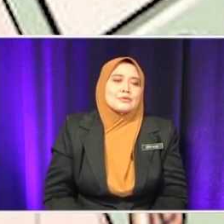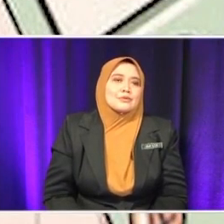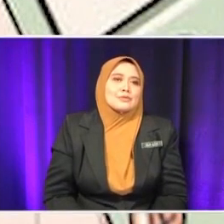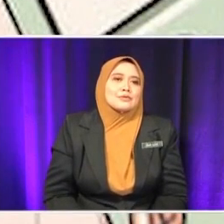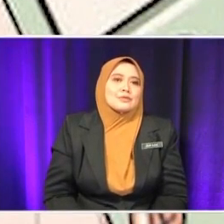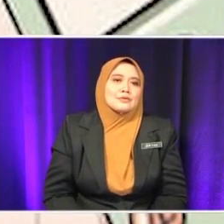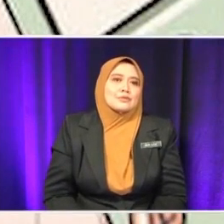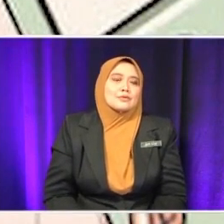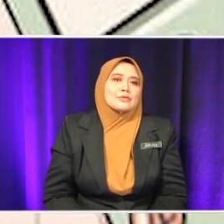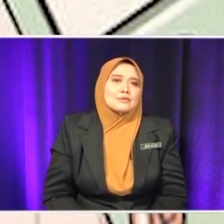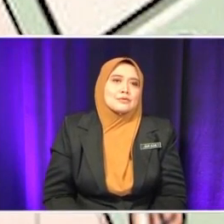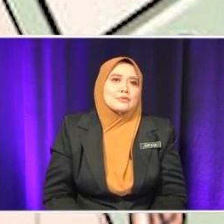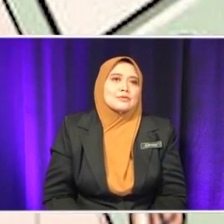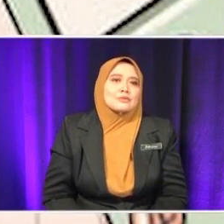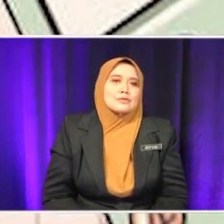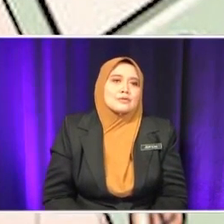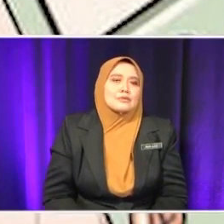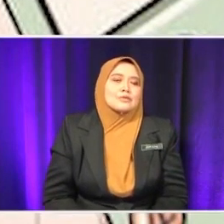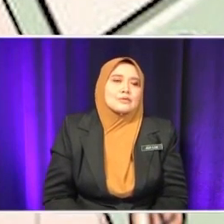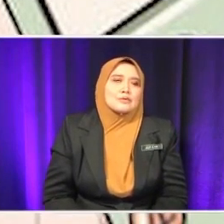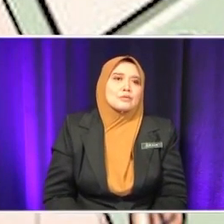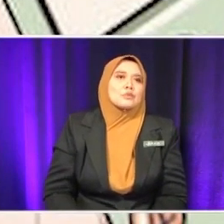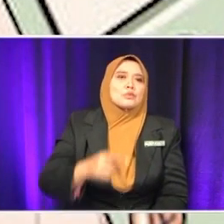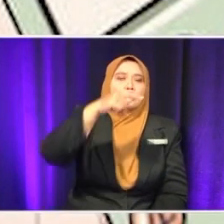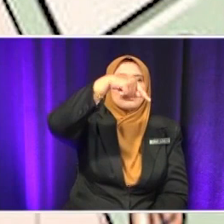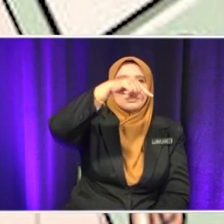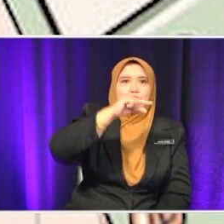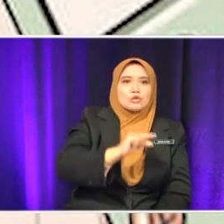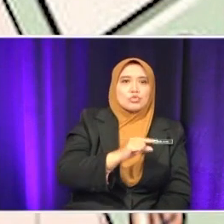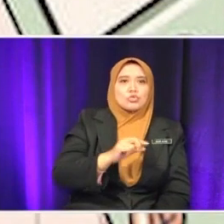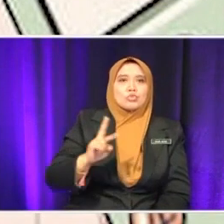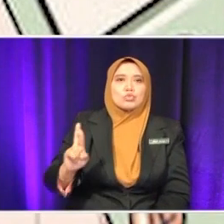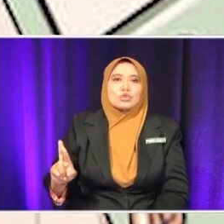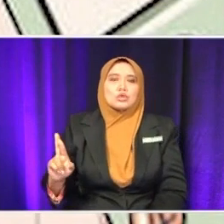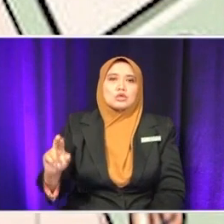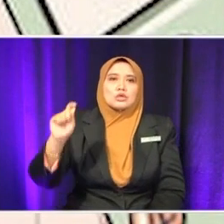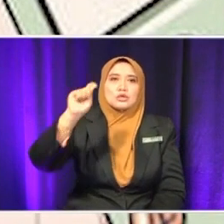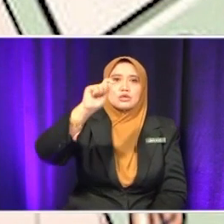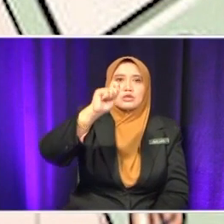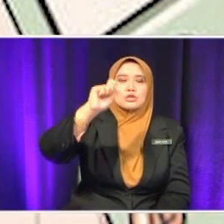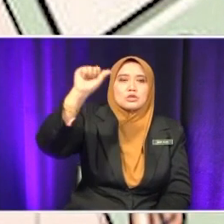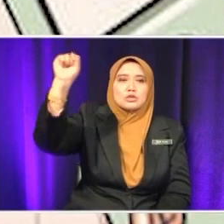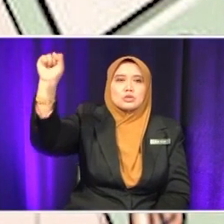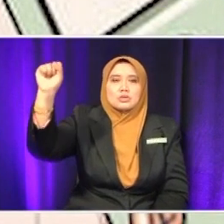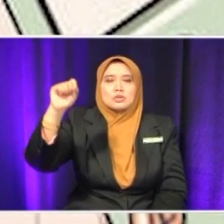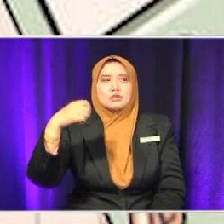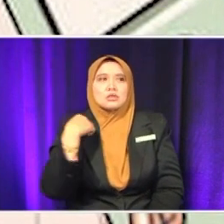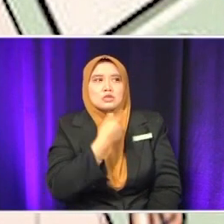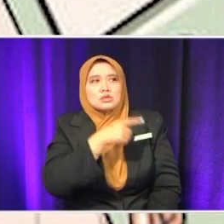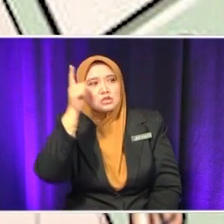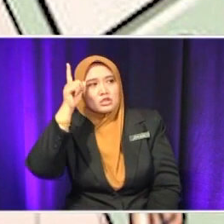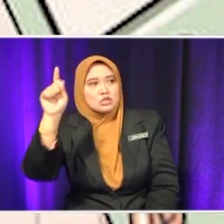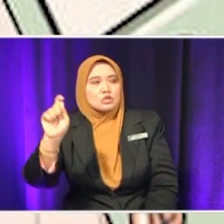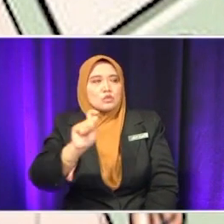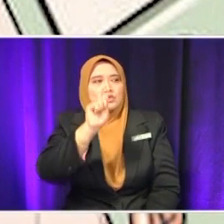Hani tunjuk tu jawapan dia. Okey. P Q Q R R T T S. Okey, kalau kita tengok soalan tu